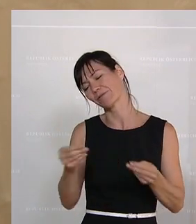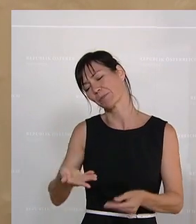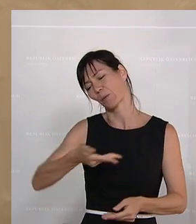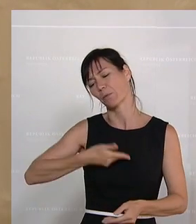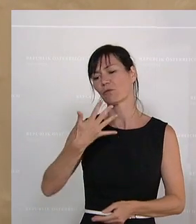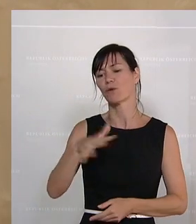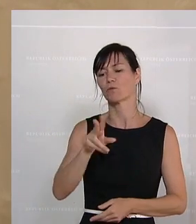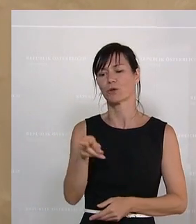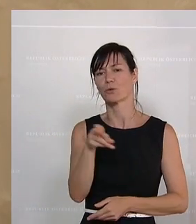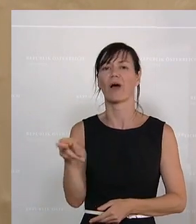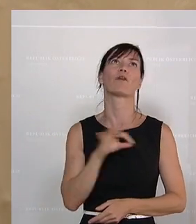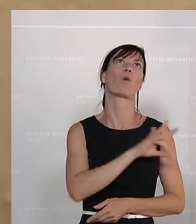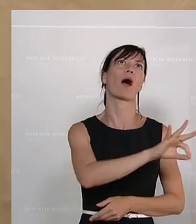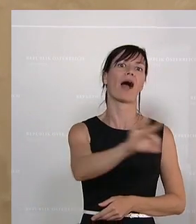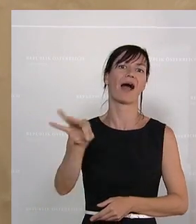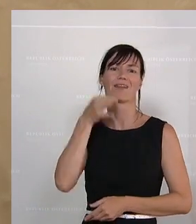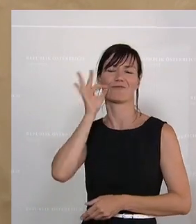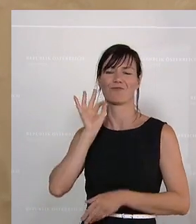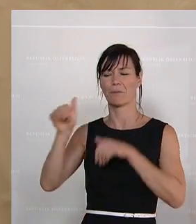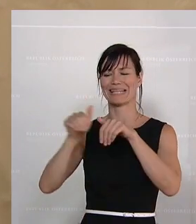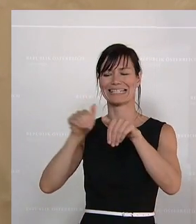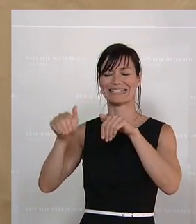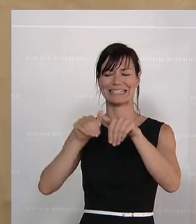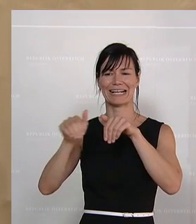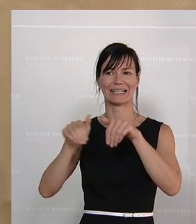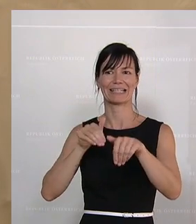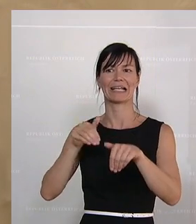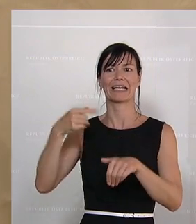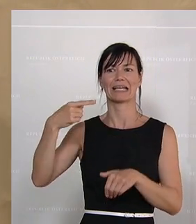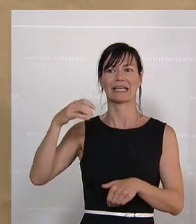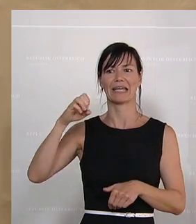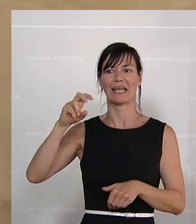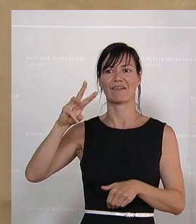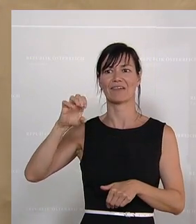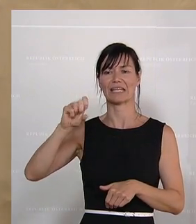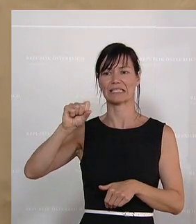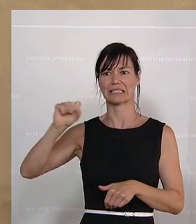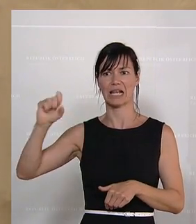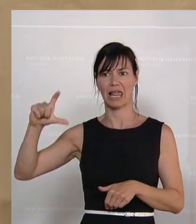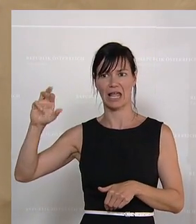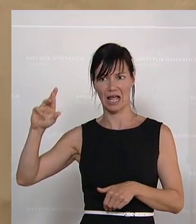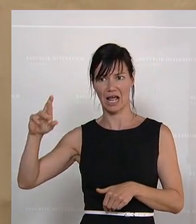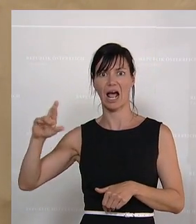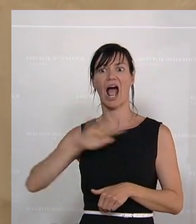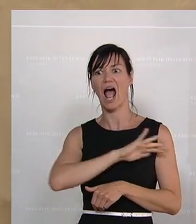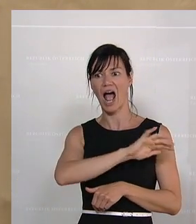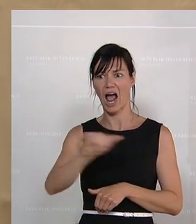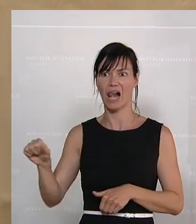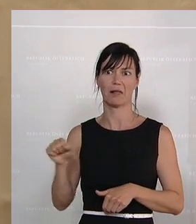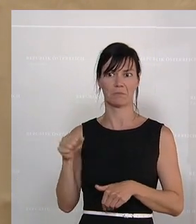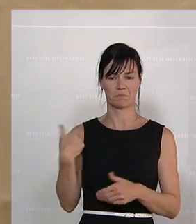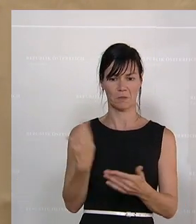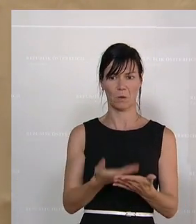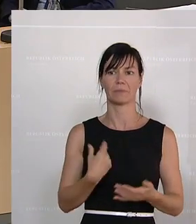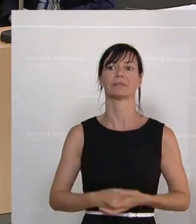die vor den ministerien gegner so hoch gelobt hat die kriegen wirklich alle und zwar bis ganz hinauf und da muss man sich dann